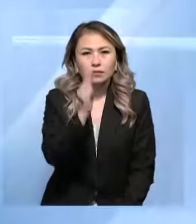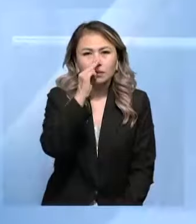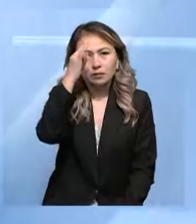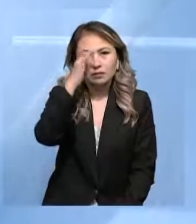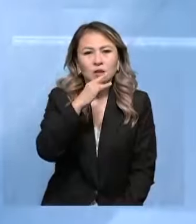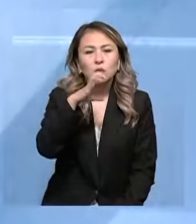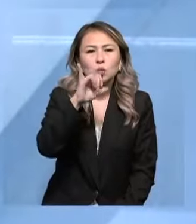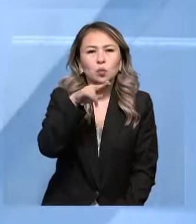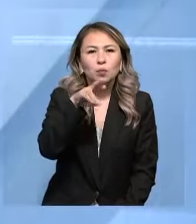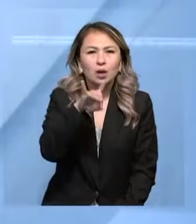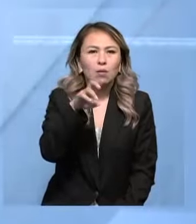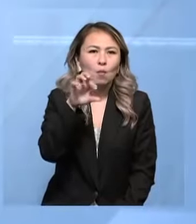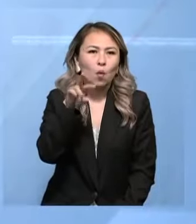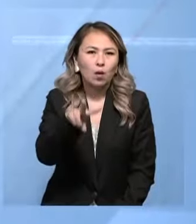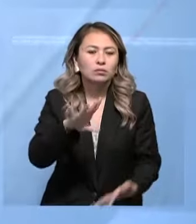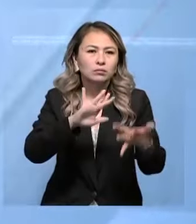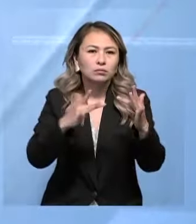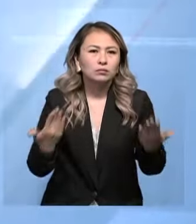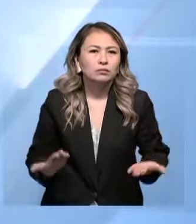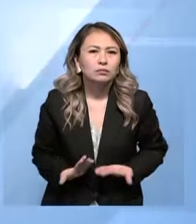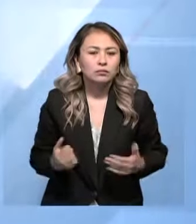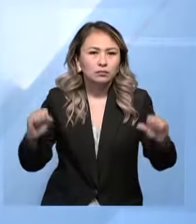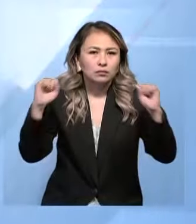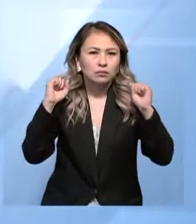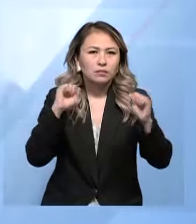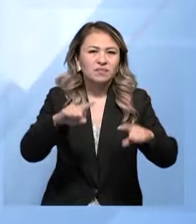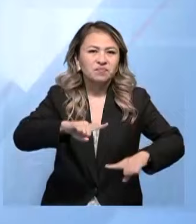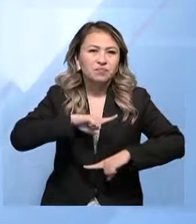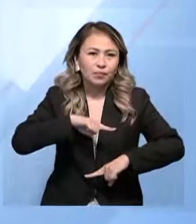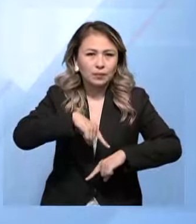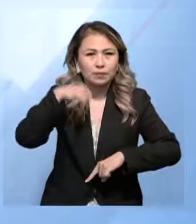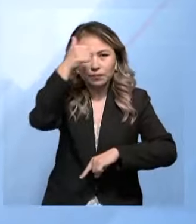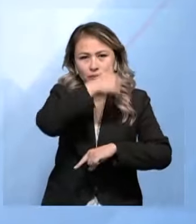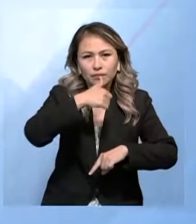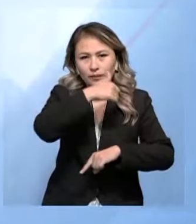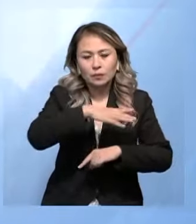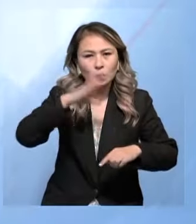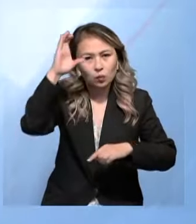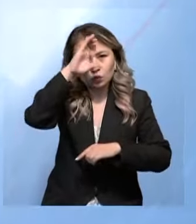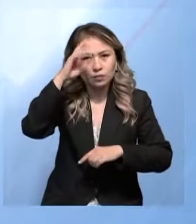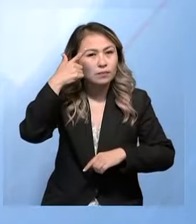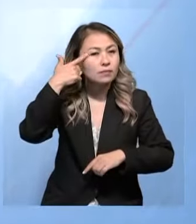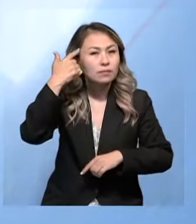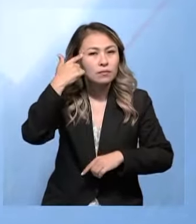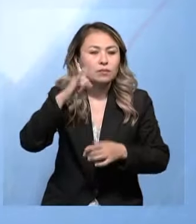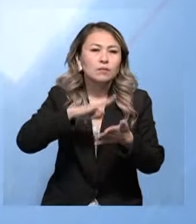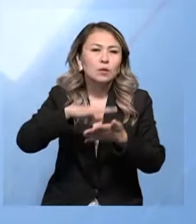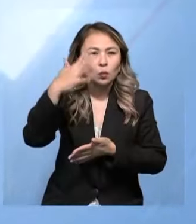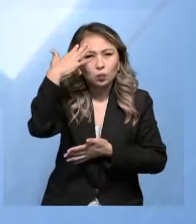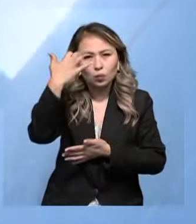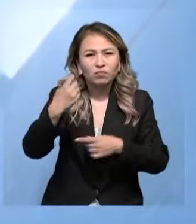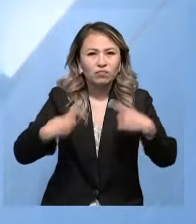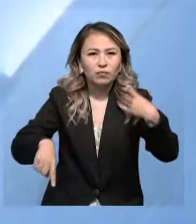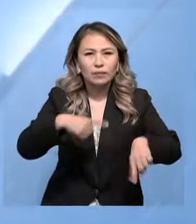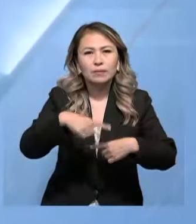Шымкентте қазақстандық супербол әлеуметтік спорттық жобасының гранд-финалы өтті. Биыл оның ауқымы біршама кеңейді. Өзбекстан және Қырғызстанның